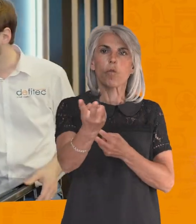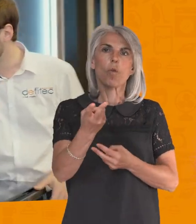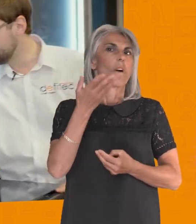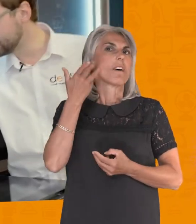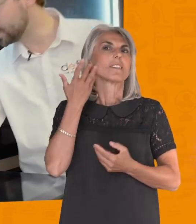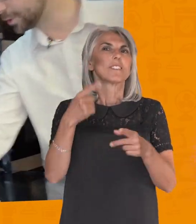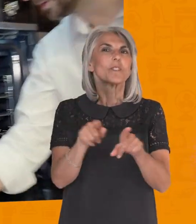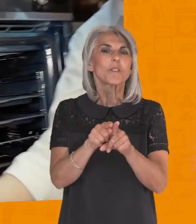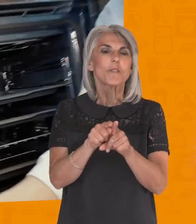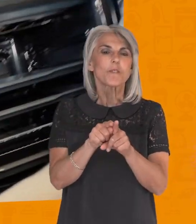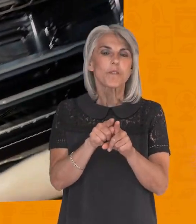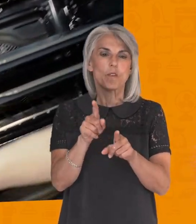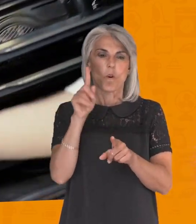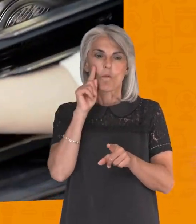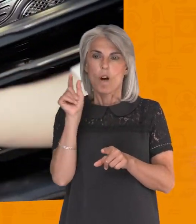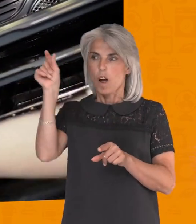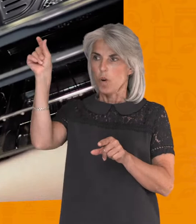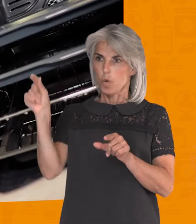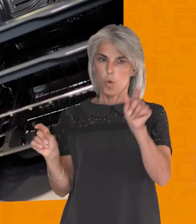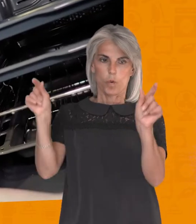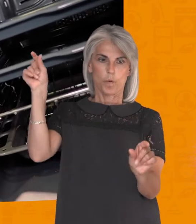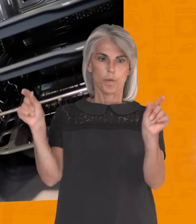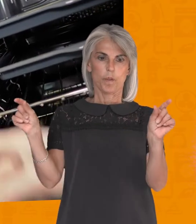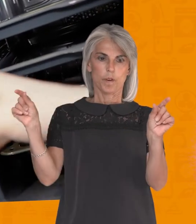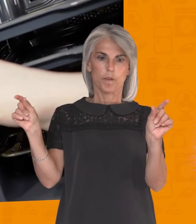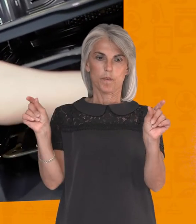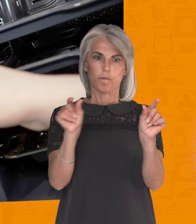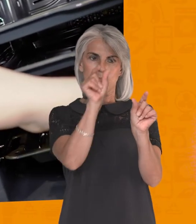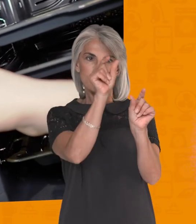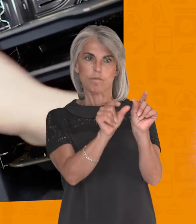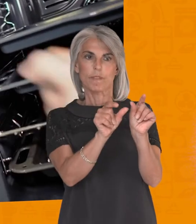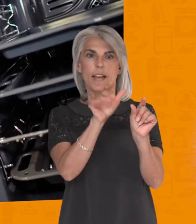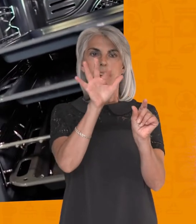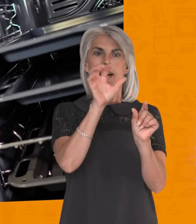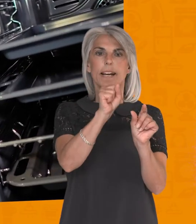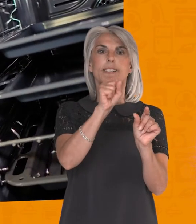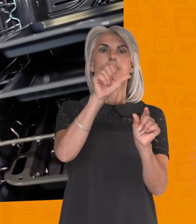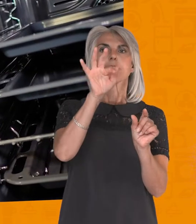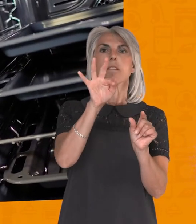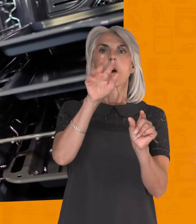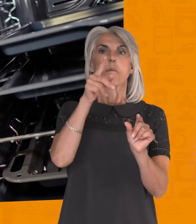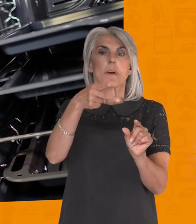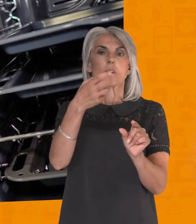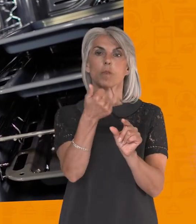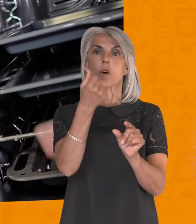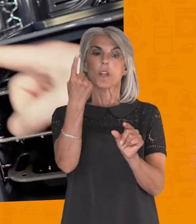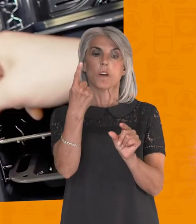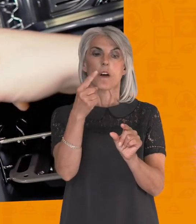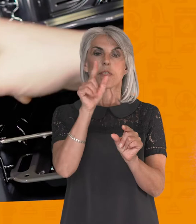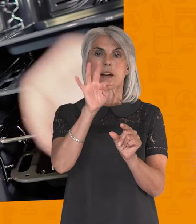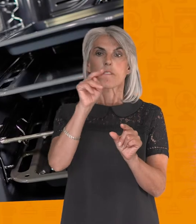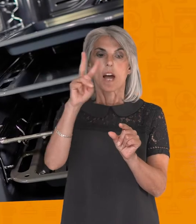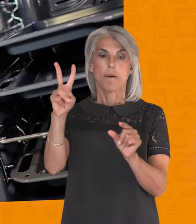souvent sur le côté vous avez une plaque signalétique donc là on peut lire sfp 61,02 t'ai vu